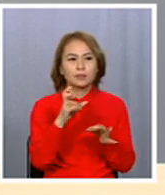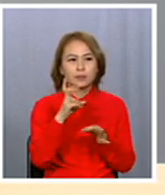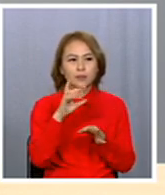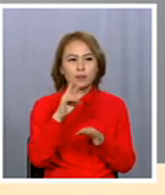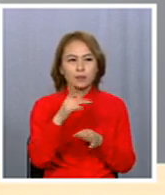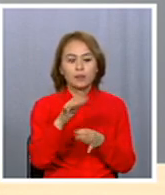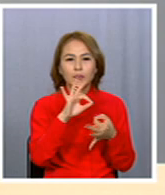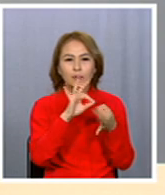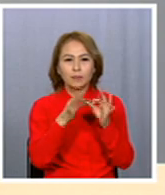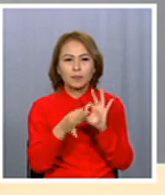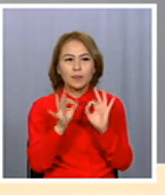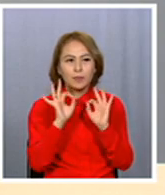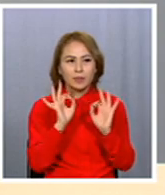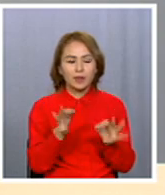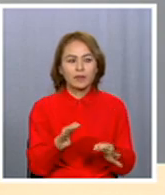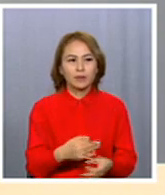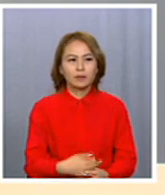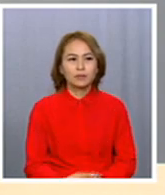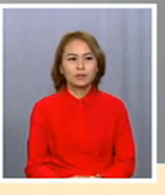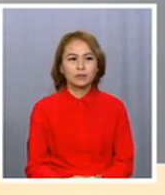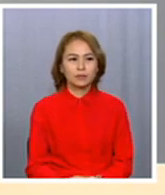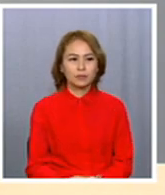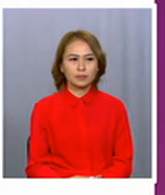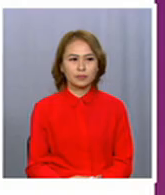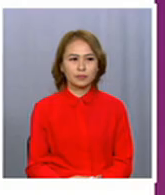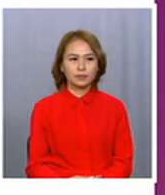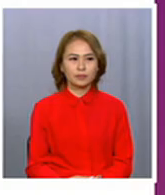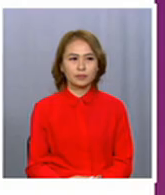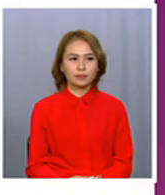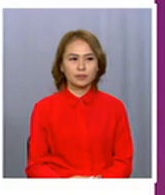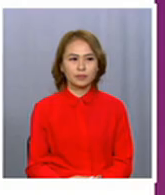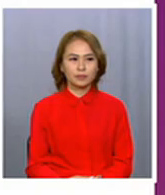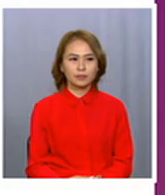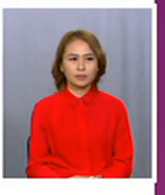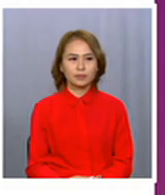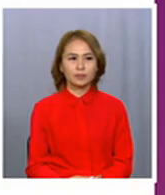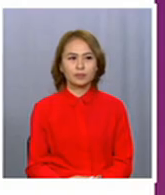объясните правила. Будьте внимательны.